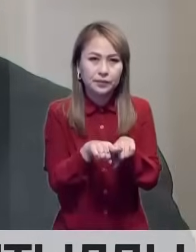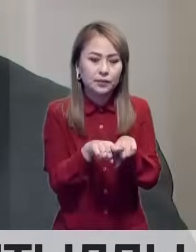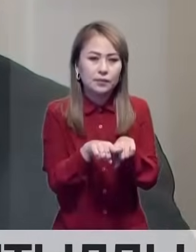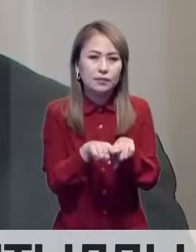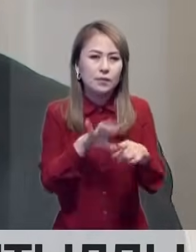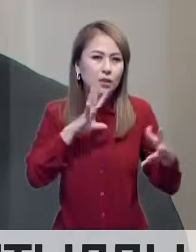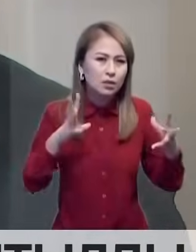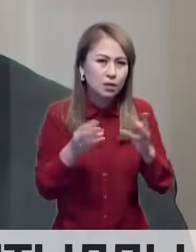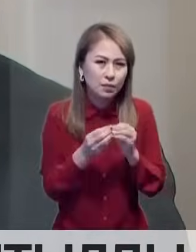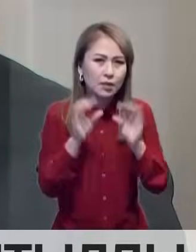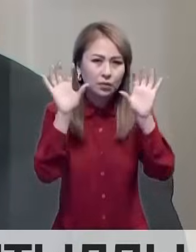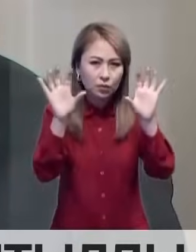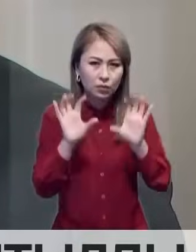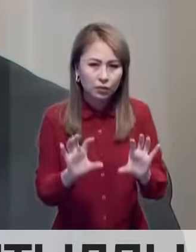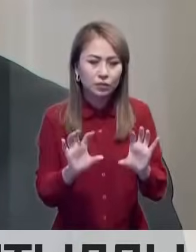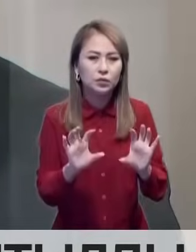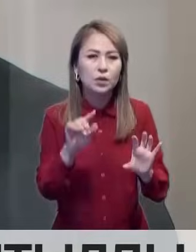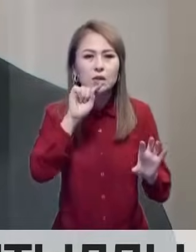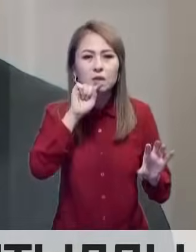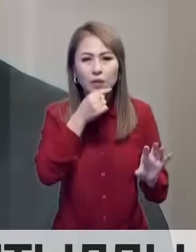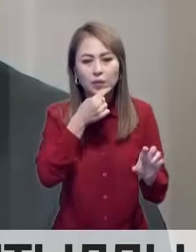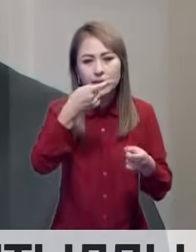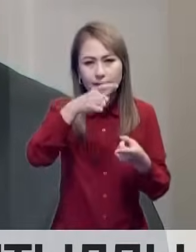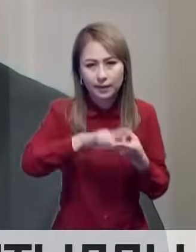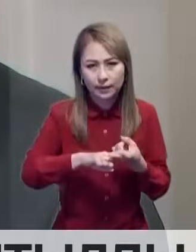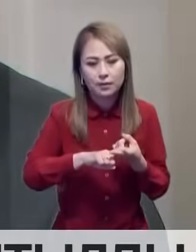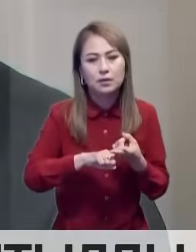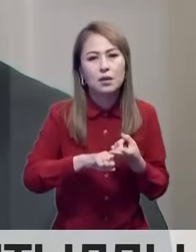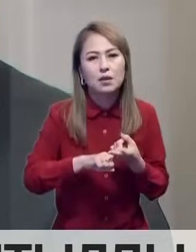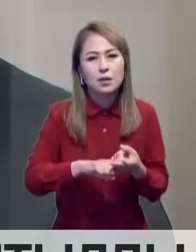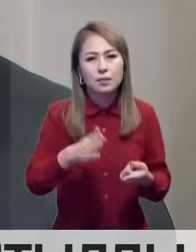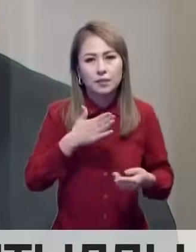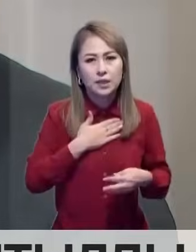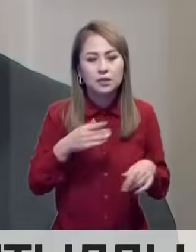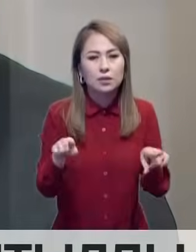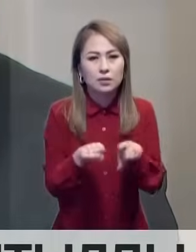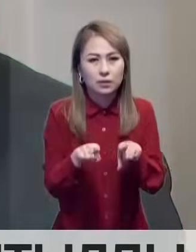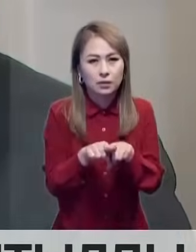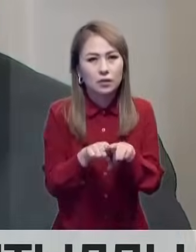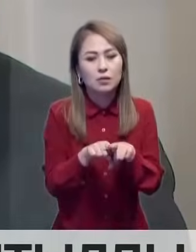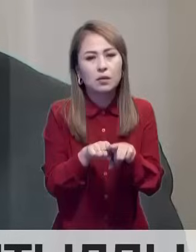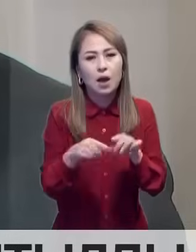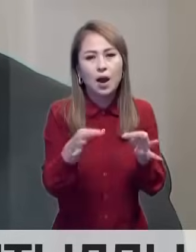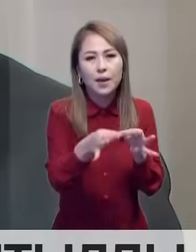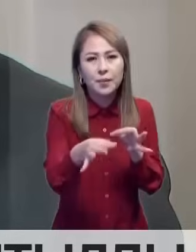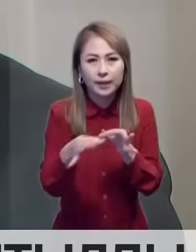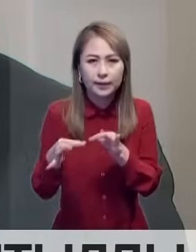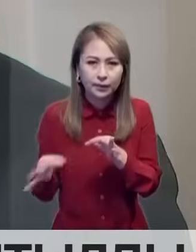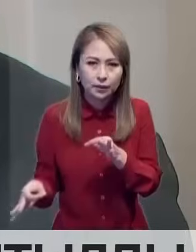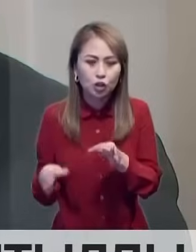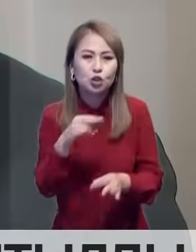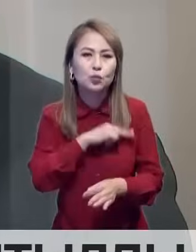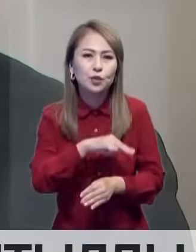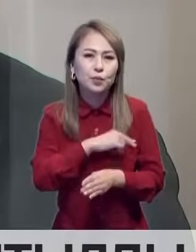жалпы бір заңға, экономикалық заңға сәйкес бізде де осы аймақтарда